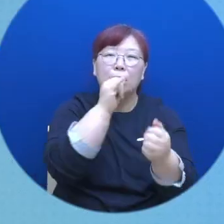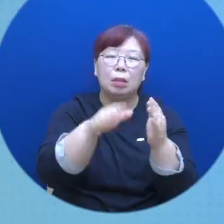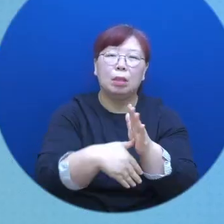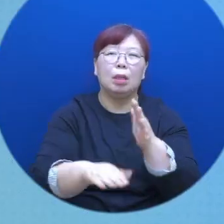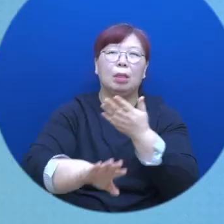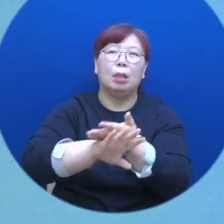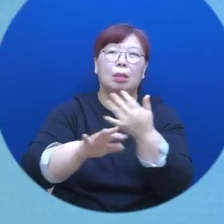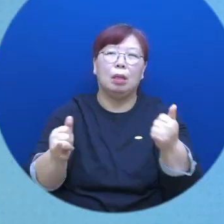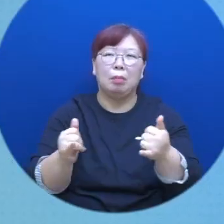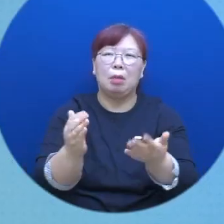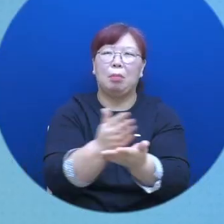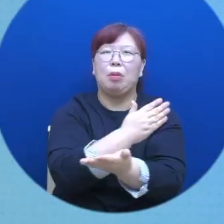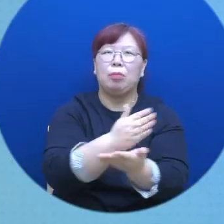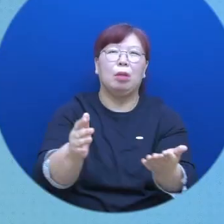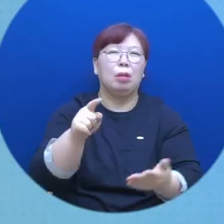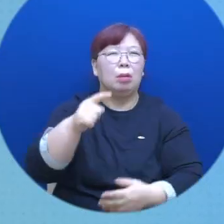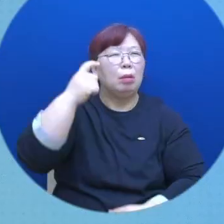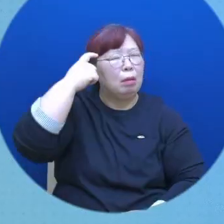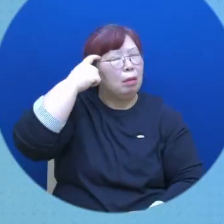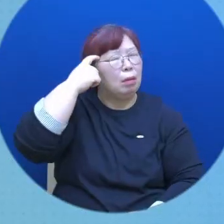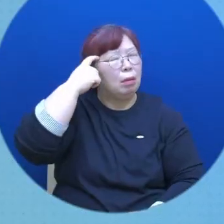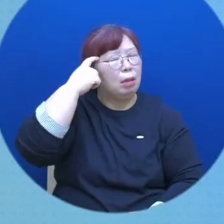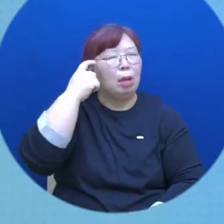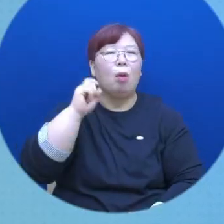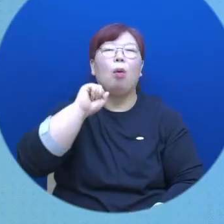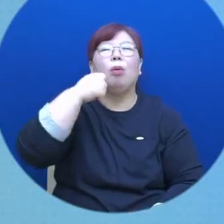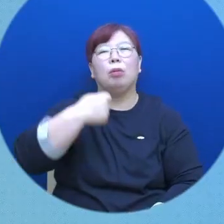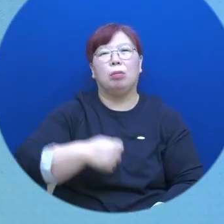남들에게 베푼다. 그거 생각보다 쉽지 않습니다.